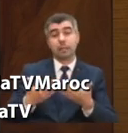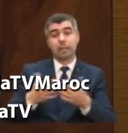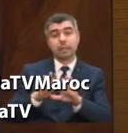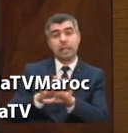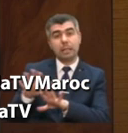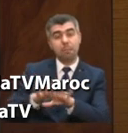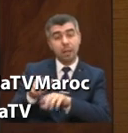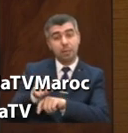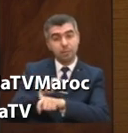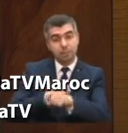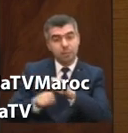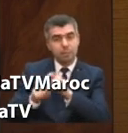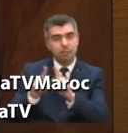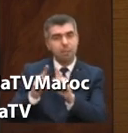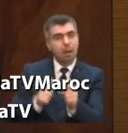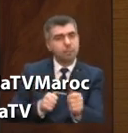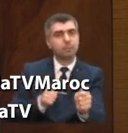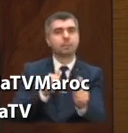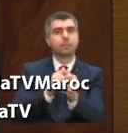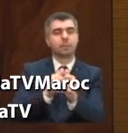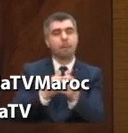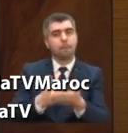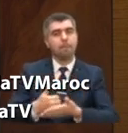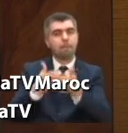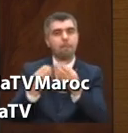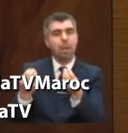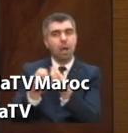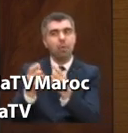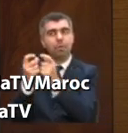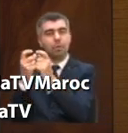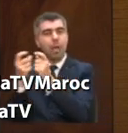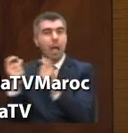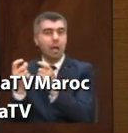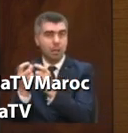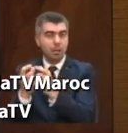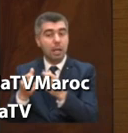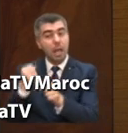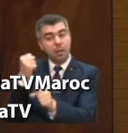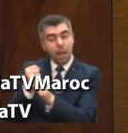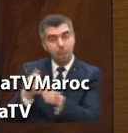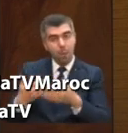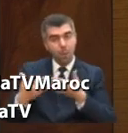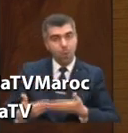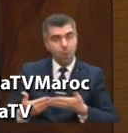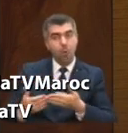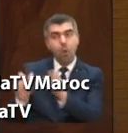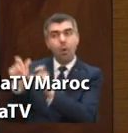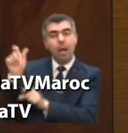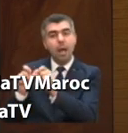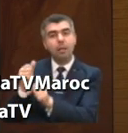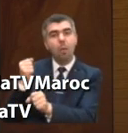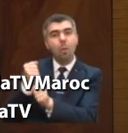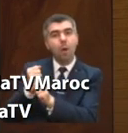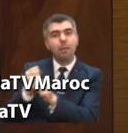هو لمواكبة الشركات والمقاولات التي تشتغل إلى اليوم والتي لازالت تشتغل، والأجراء المتوقفون